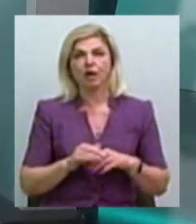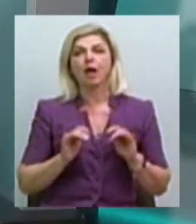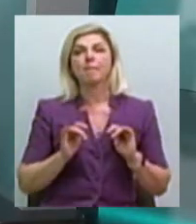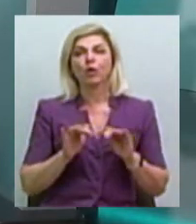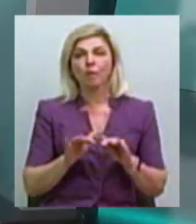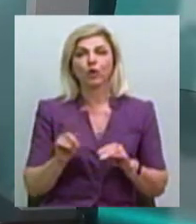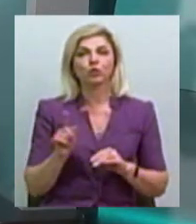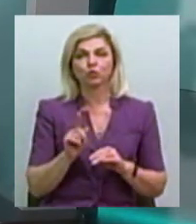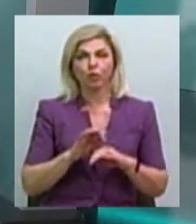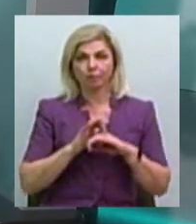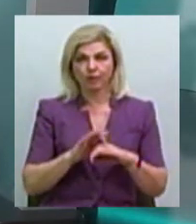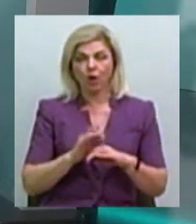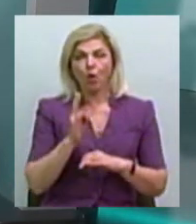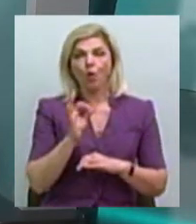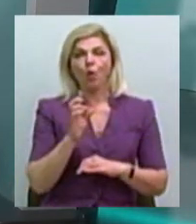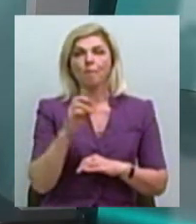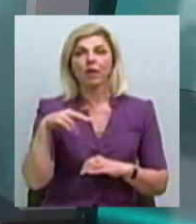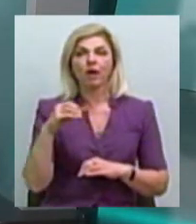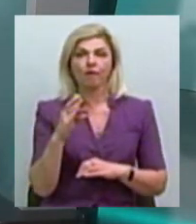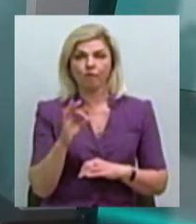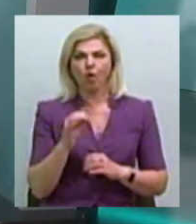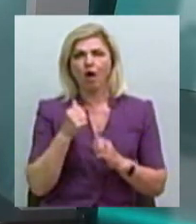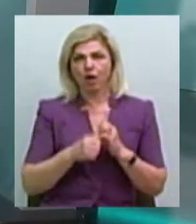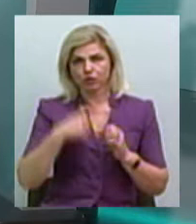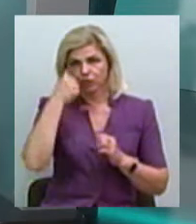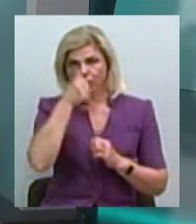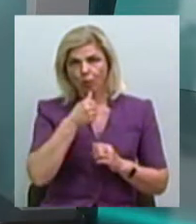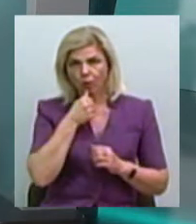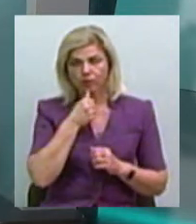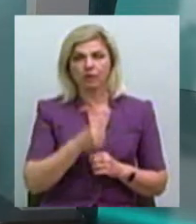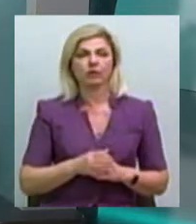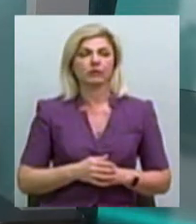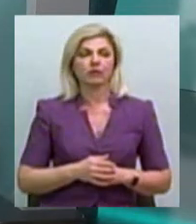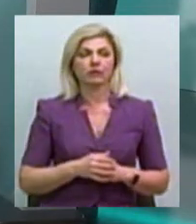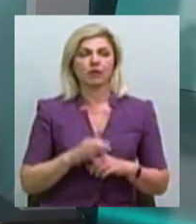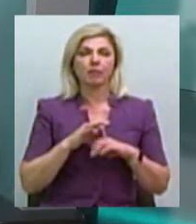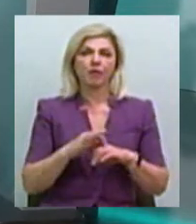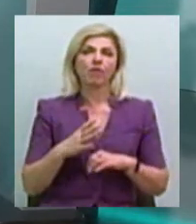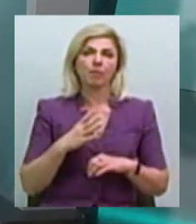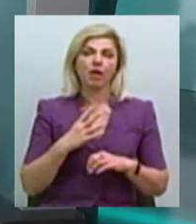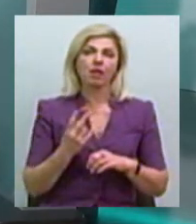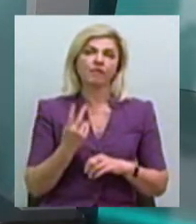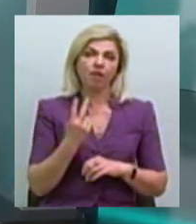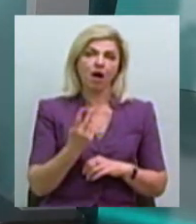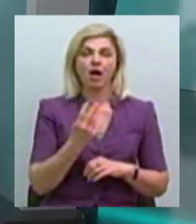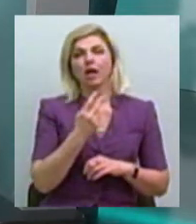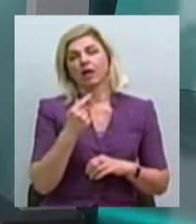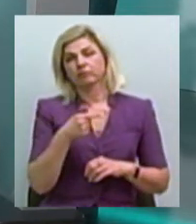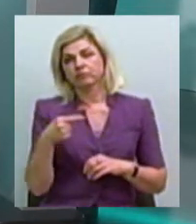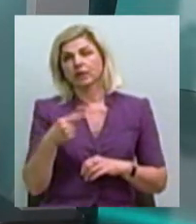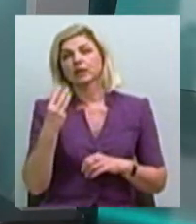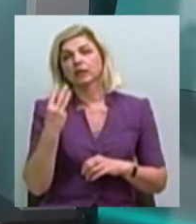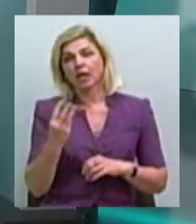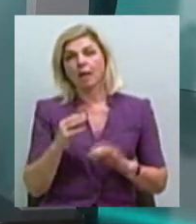Мероприятие, которое состоялось в Коблево, оно ежегодное. Мы в год проводим два, бывает три мероприятия таких. Это мероприятие,